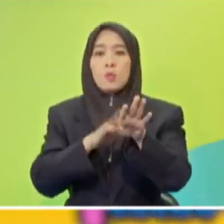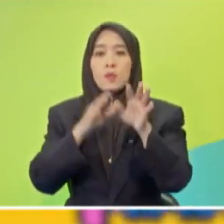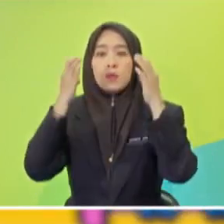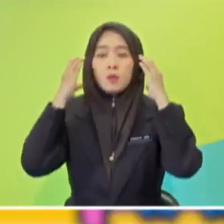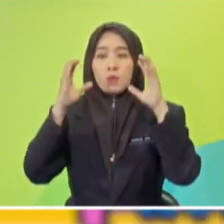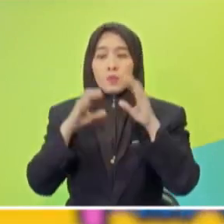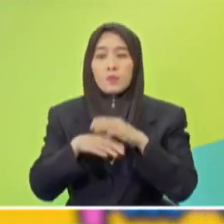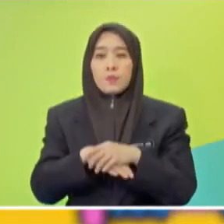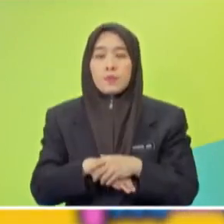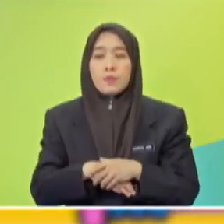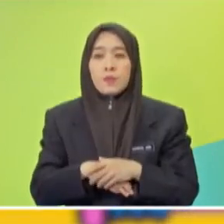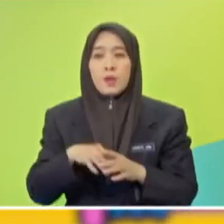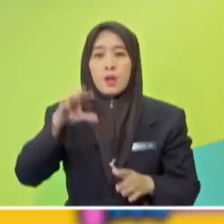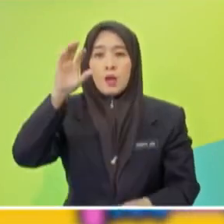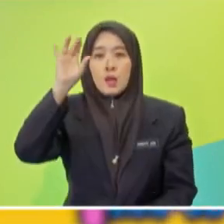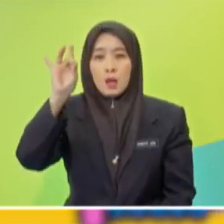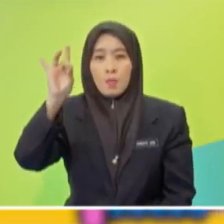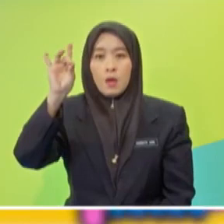81 perpuluhan